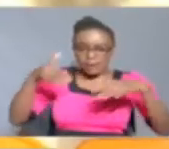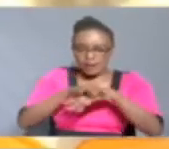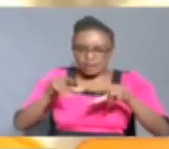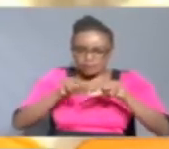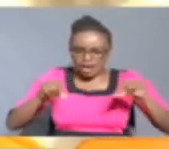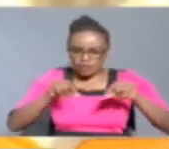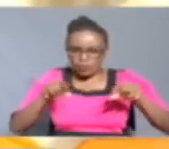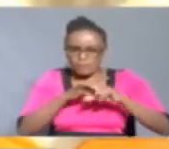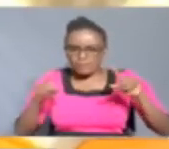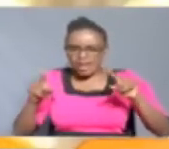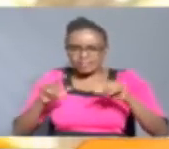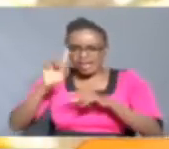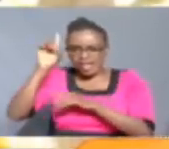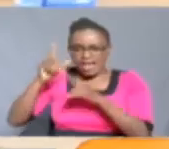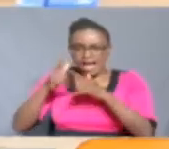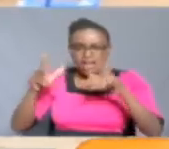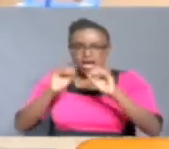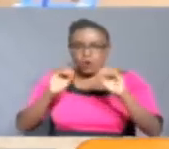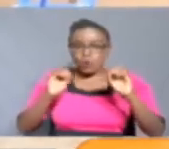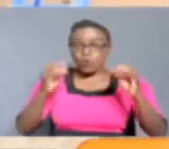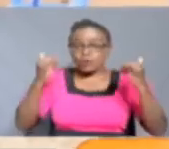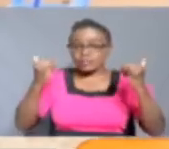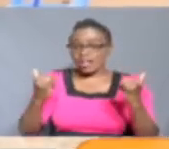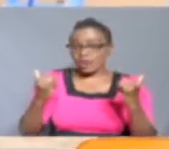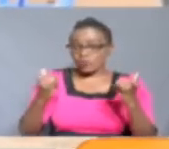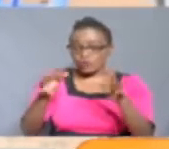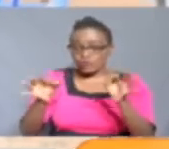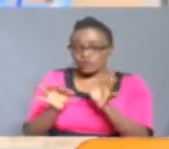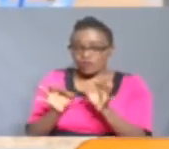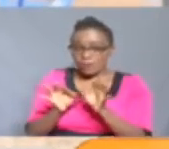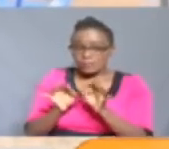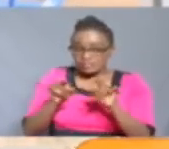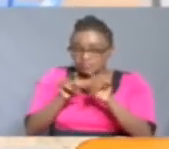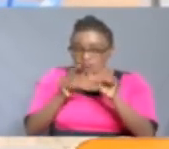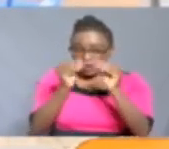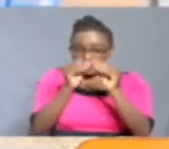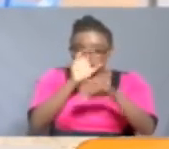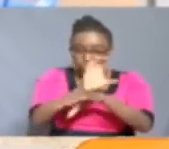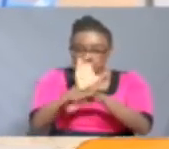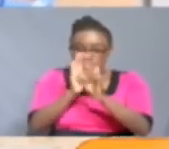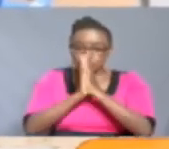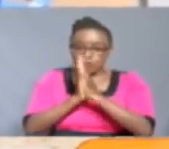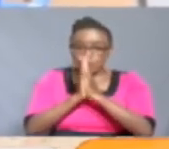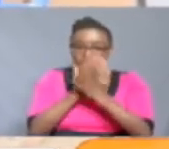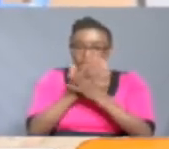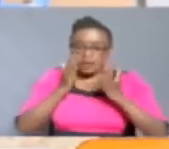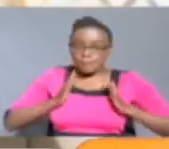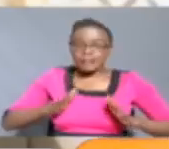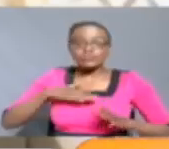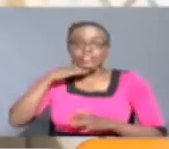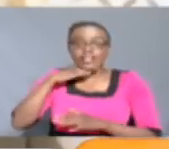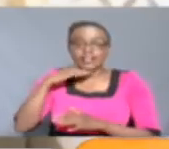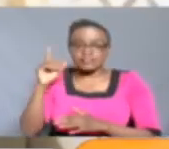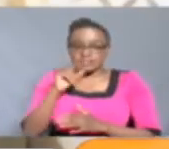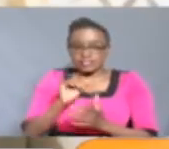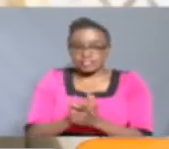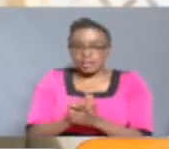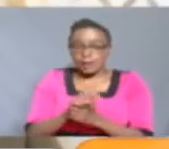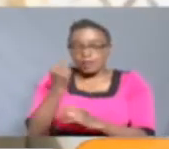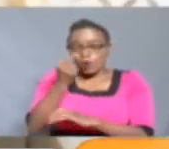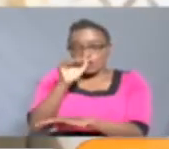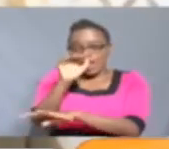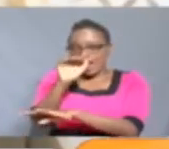ila dini haiwaruhusu tena. Kwa sasa familia hukutana kwenye kanisa kumwombea mtu aliyefariki. Yangu ni